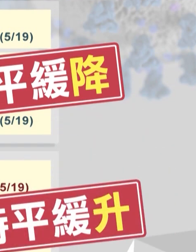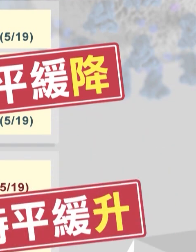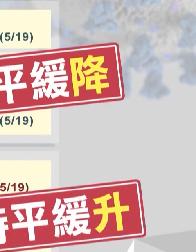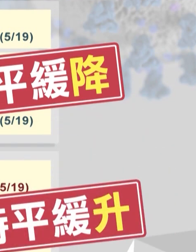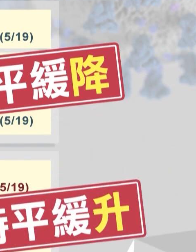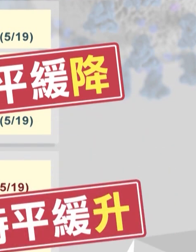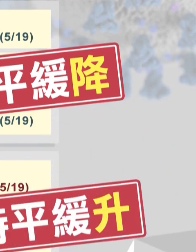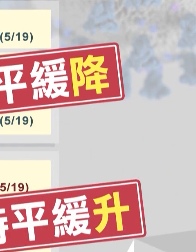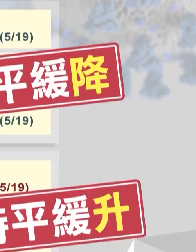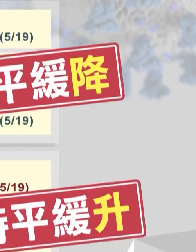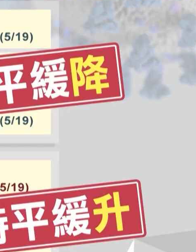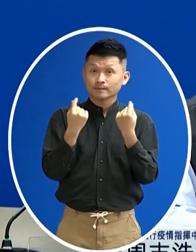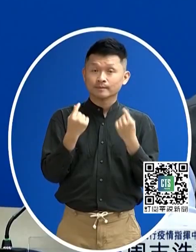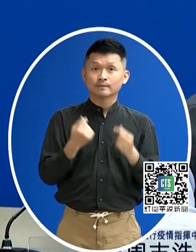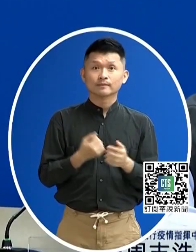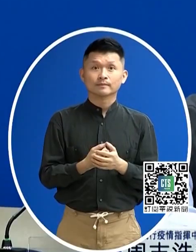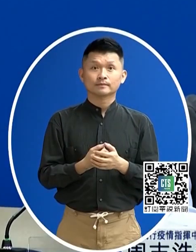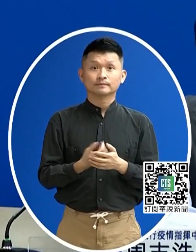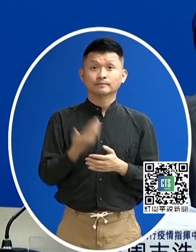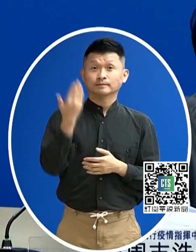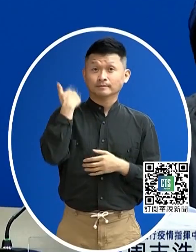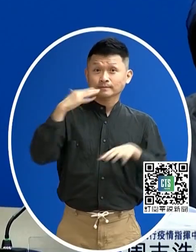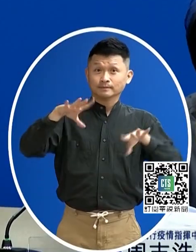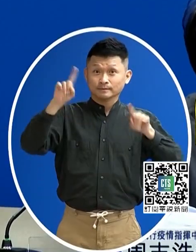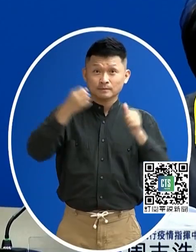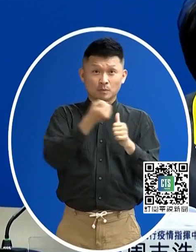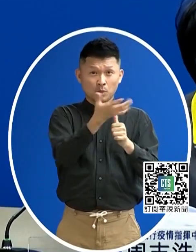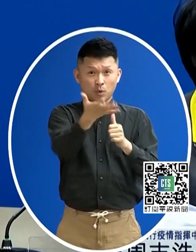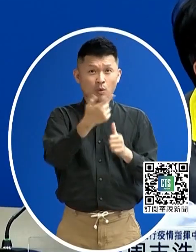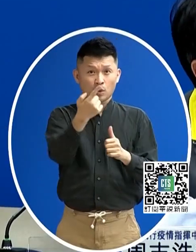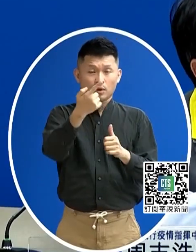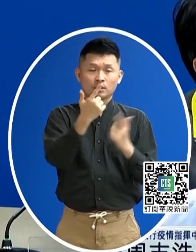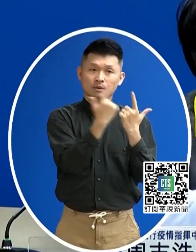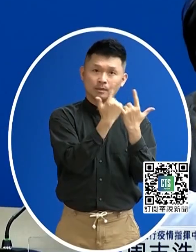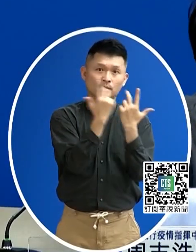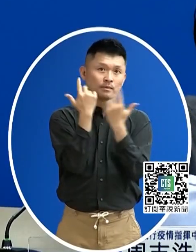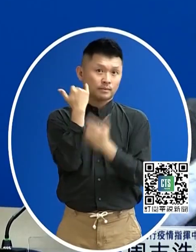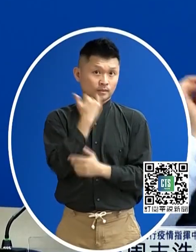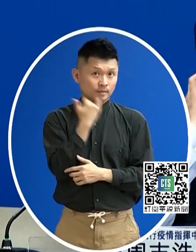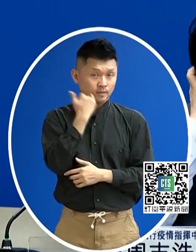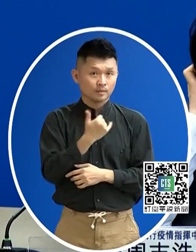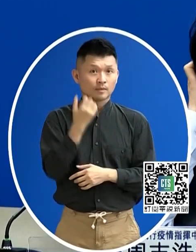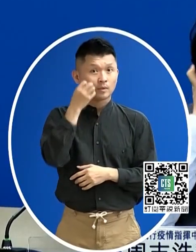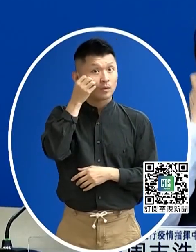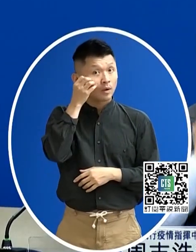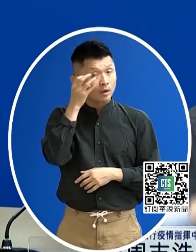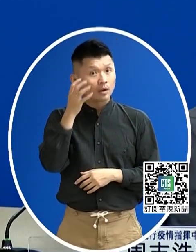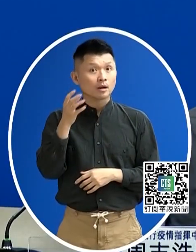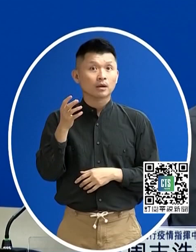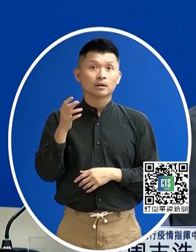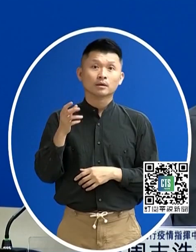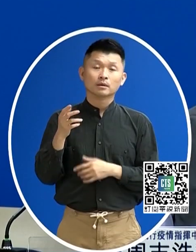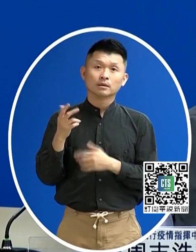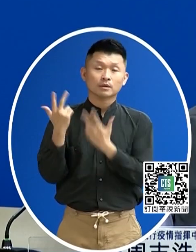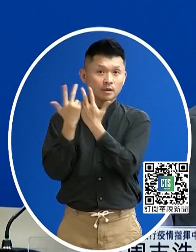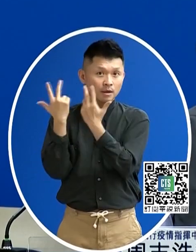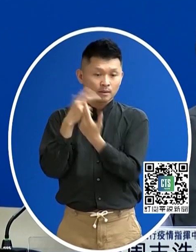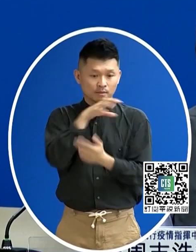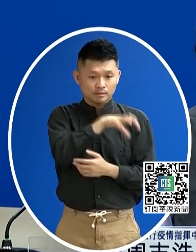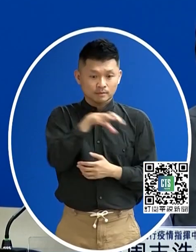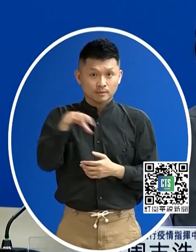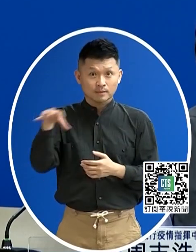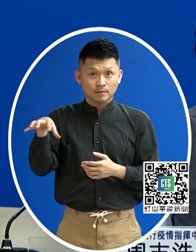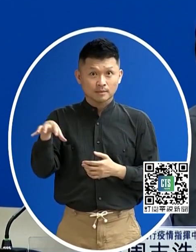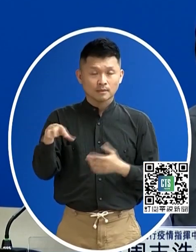呈现上升的趋势。 疫情比较早开始的这个台北、基隆、花莲、新北这一带，大概都是以